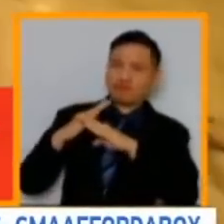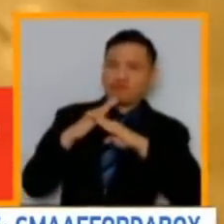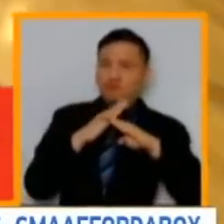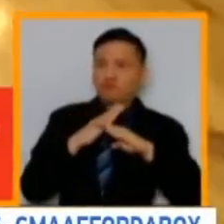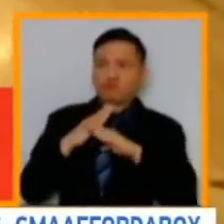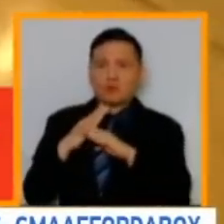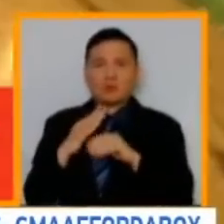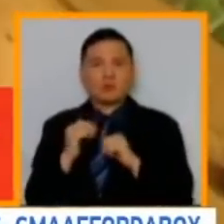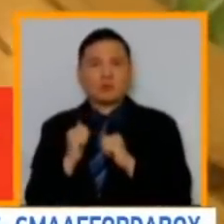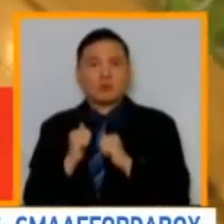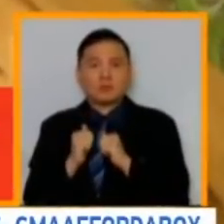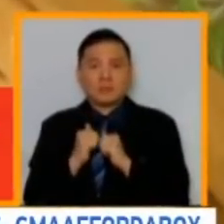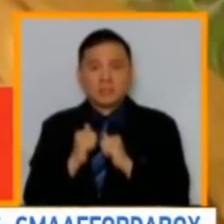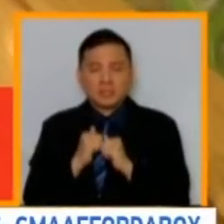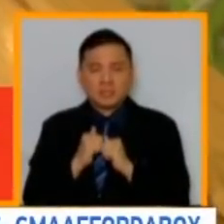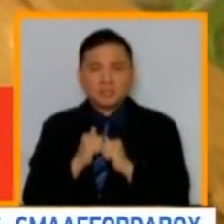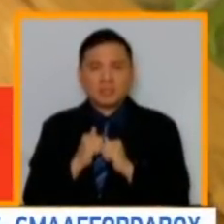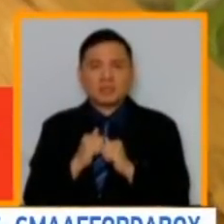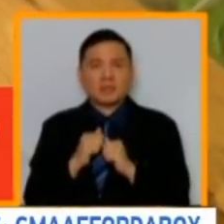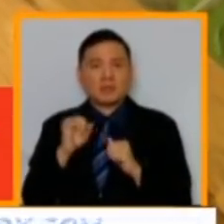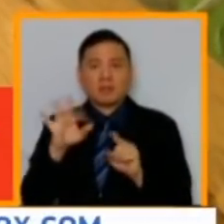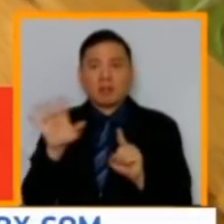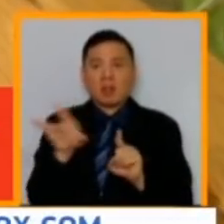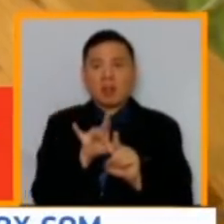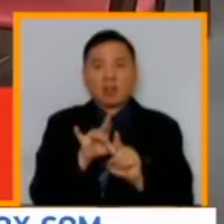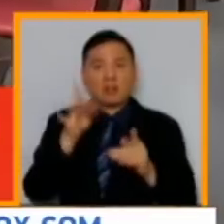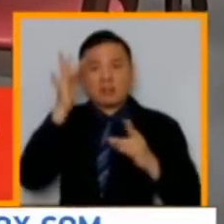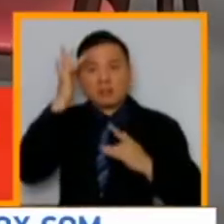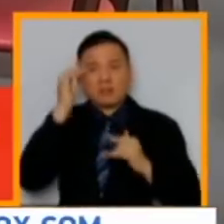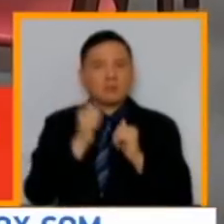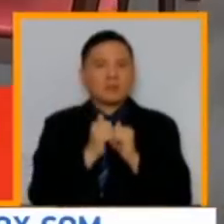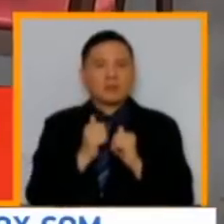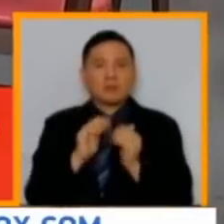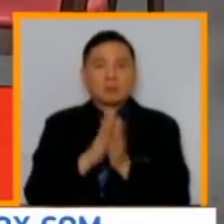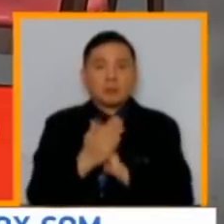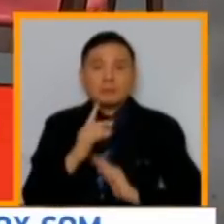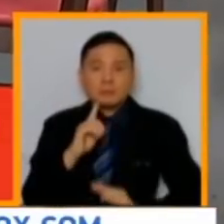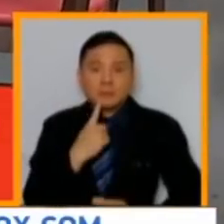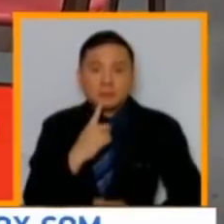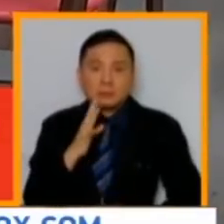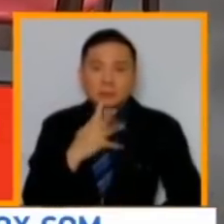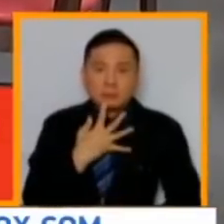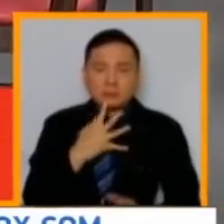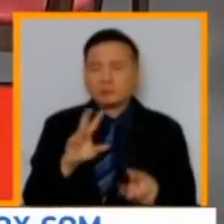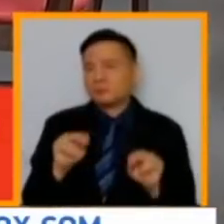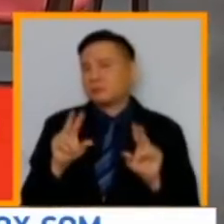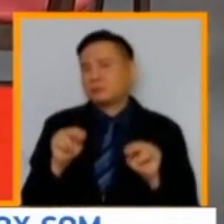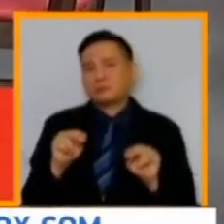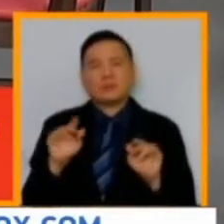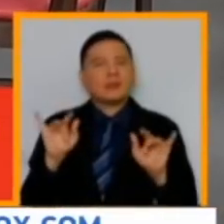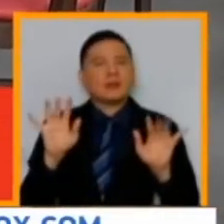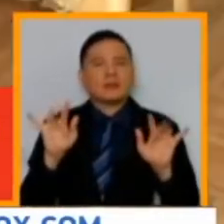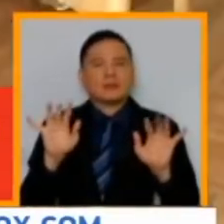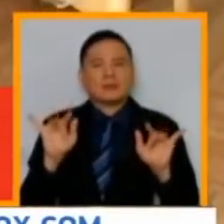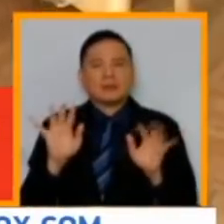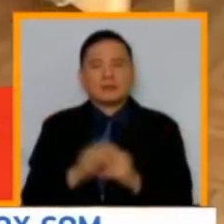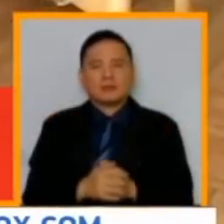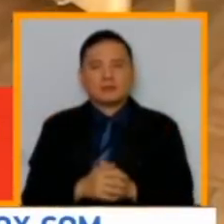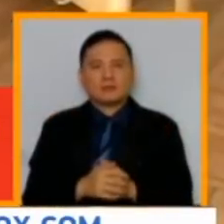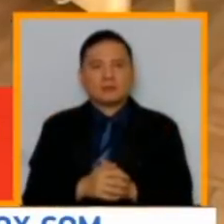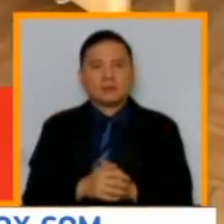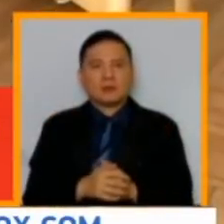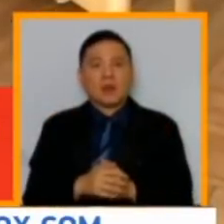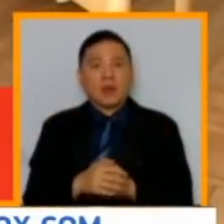may mahawa, magkasakit, ay hindi maging malala, hindi severe. Mm-hmm. At hindi ma-overwhelm ang ospital. So tulad